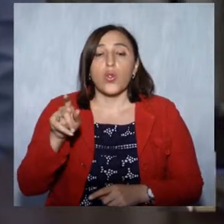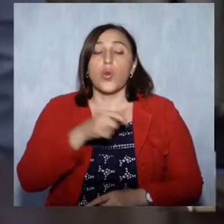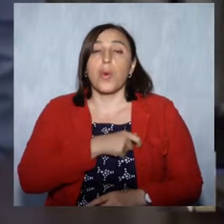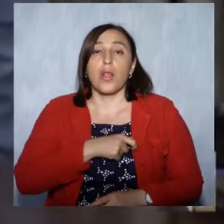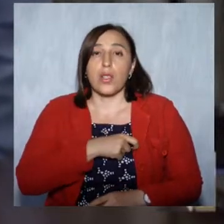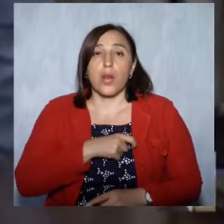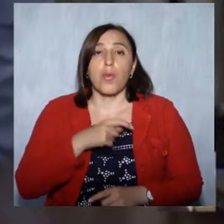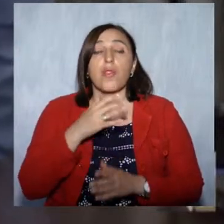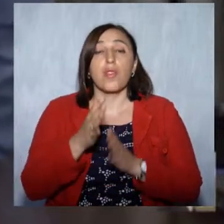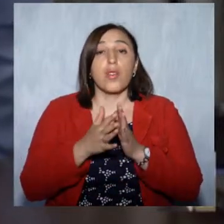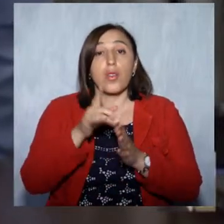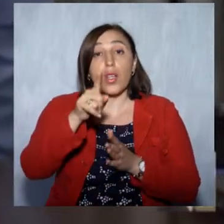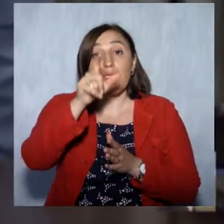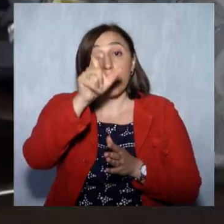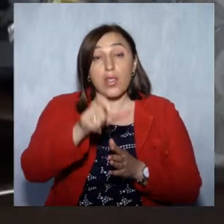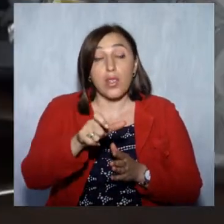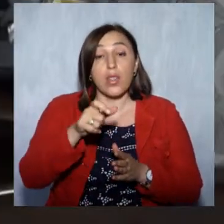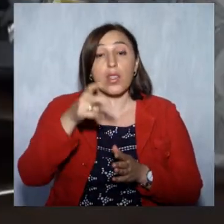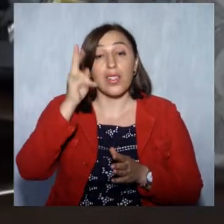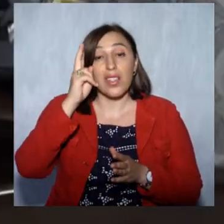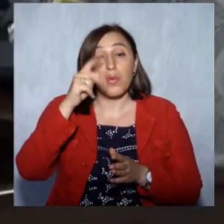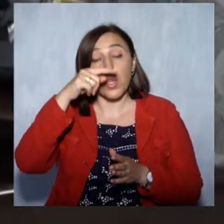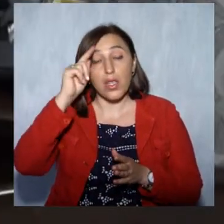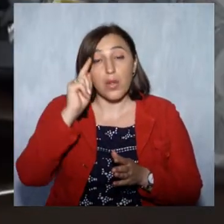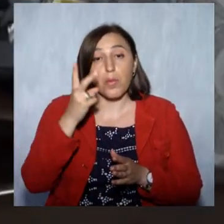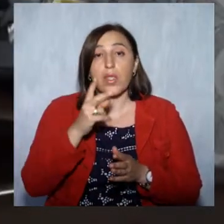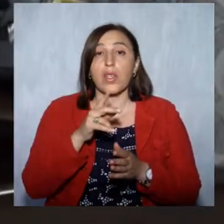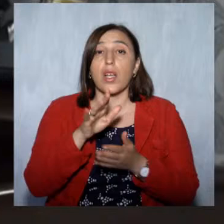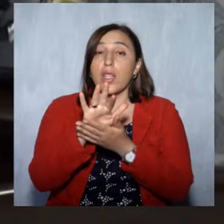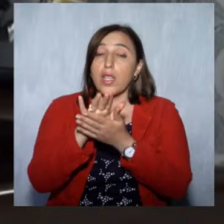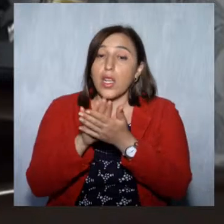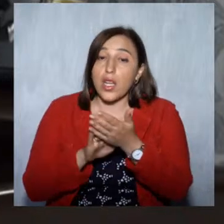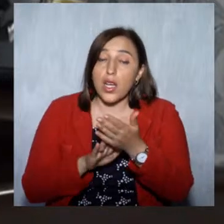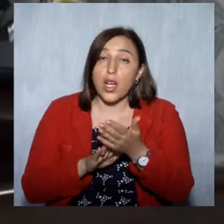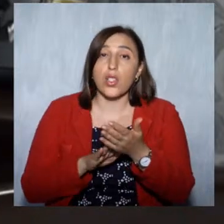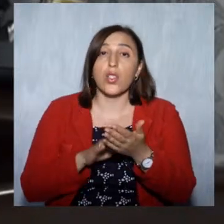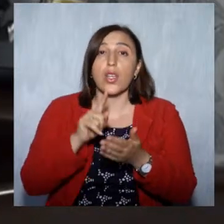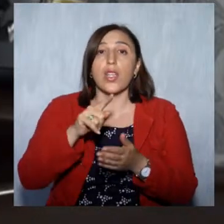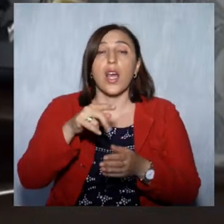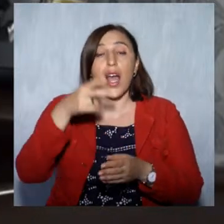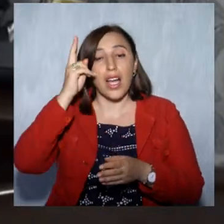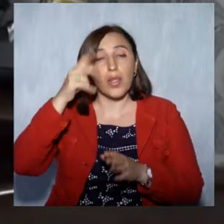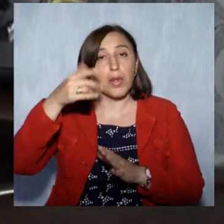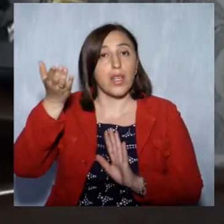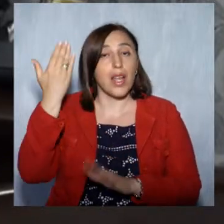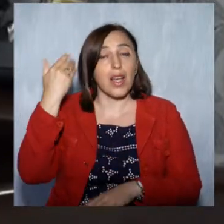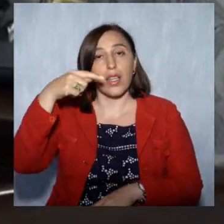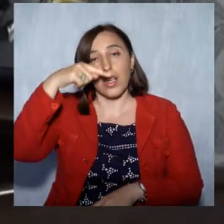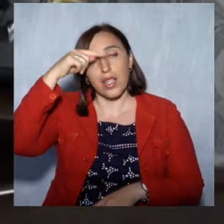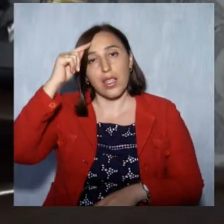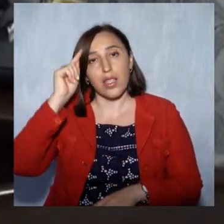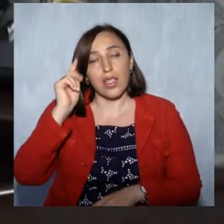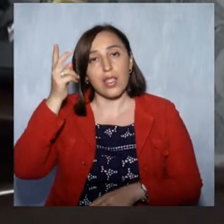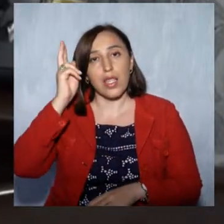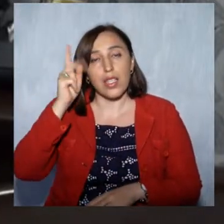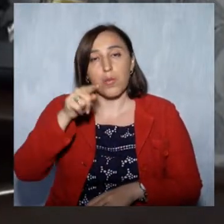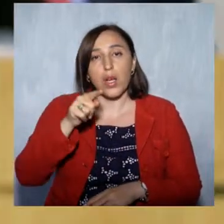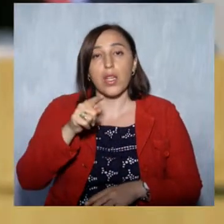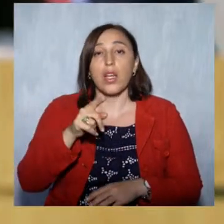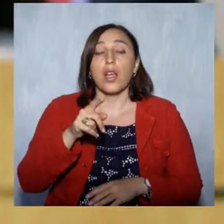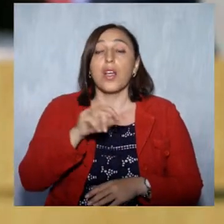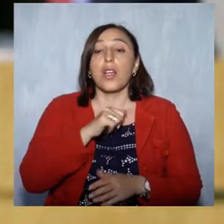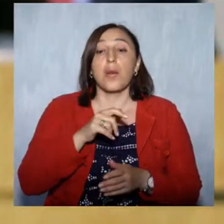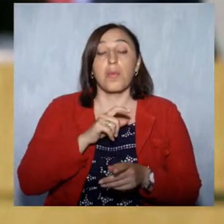թե Վահաբզադեն պետք է ներողություն խնդրի ռուսներից։ Ադրբեջանի նախկին դեսպանը տեսախցիկի առաջ ռուսներին խոզեր անվանեց, դիվանագետը